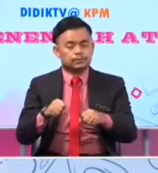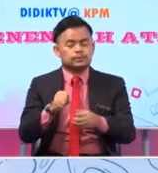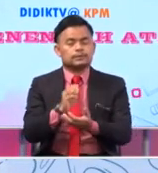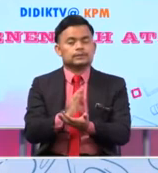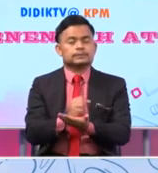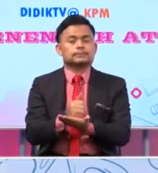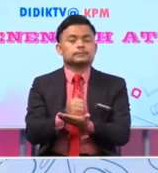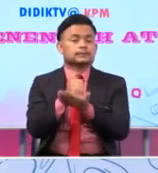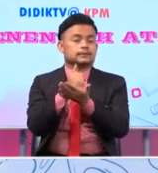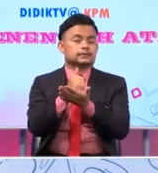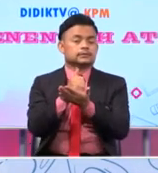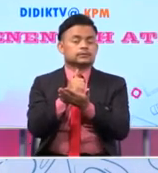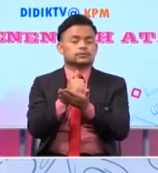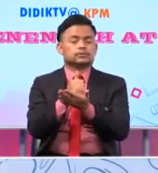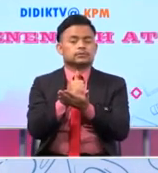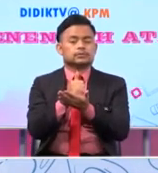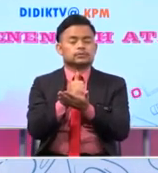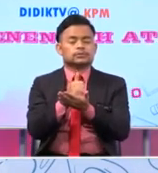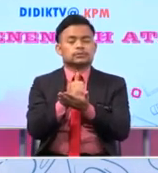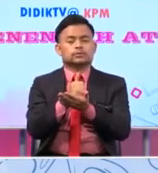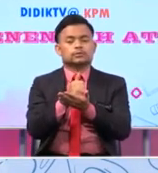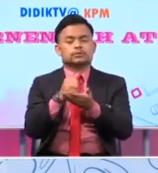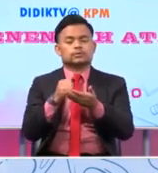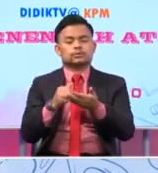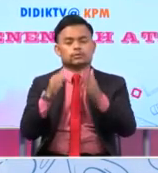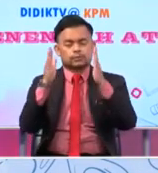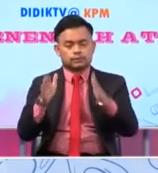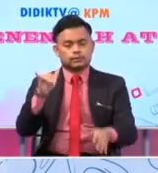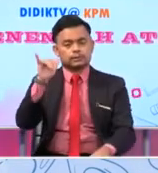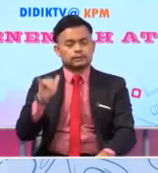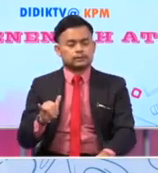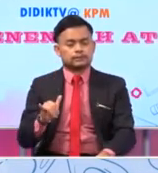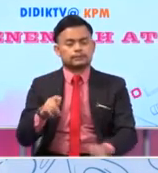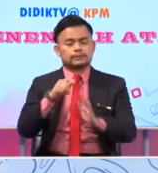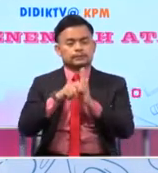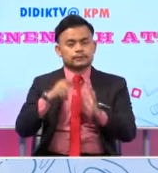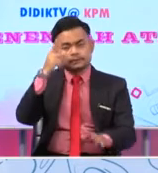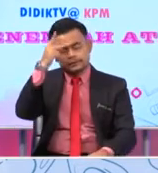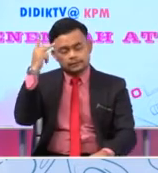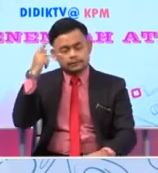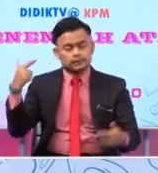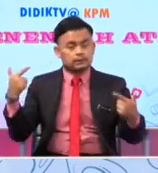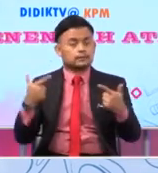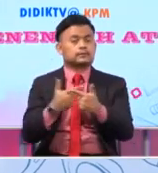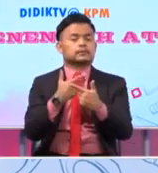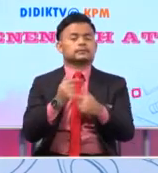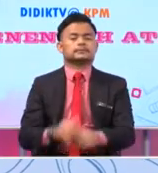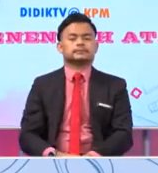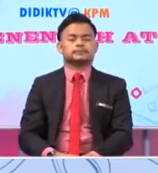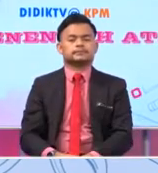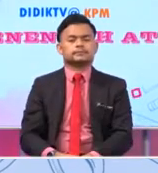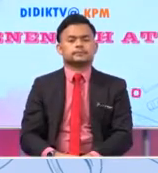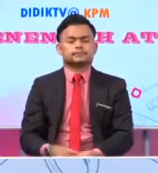yang berada dalam situasi langgar lari ini channel yo yo siapa kamu membantu mangse yang kedua mungkin